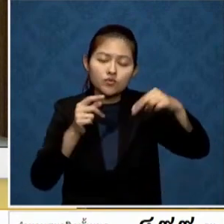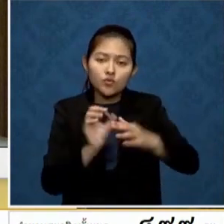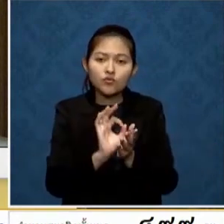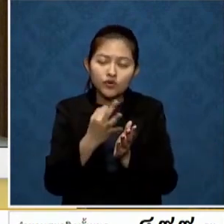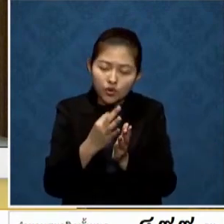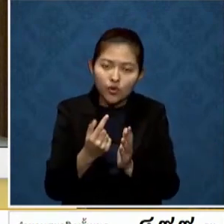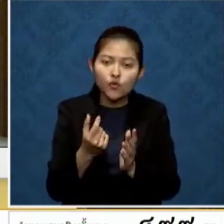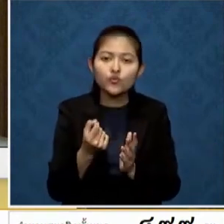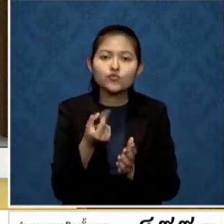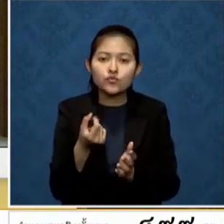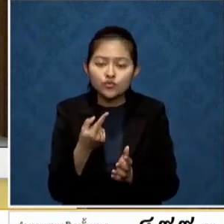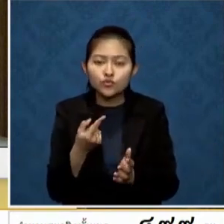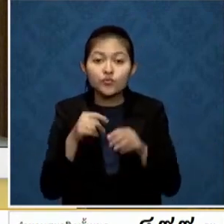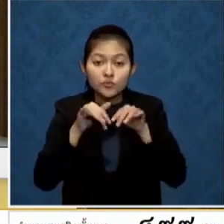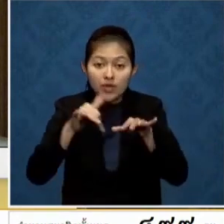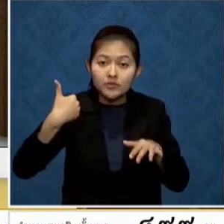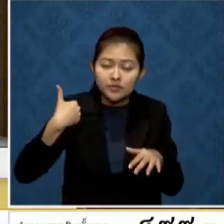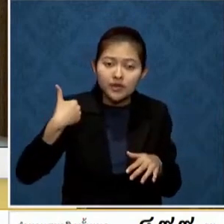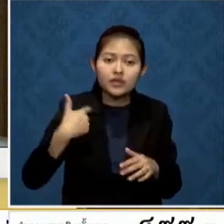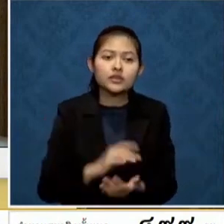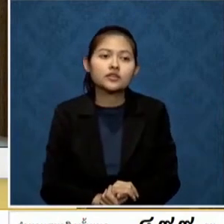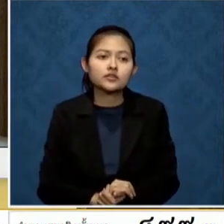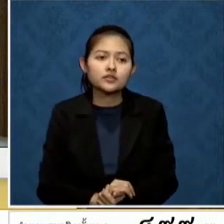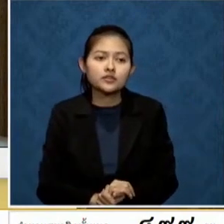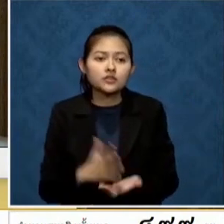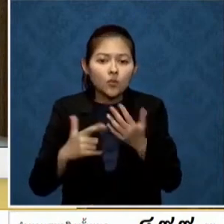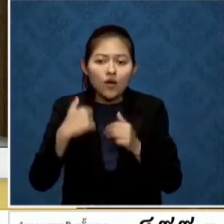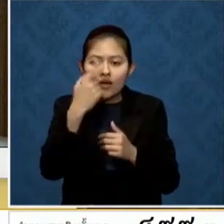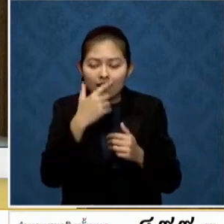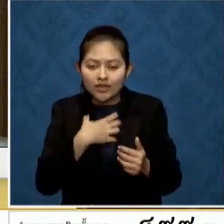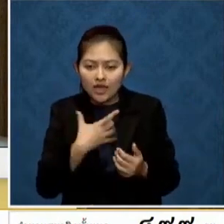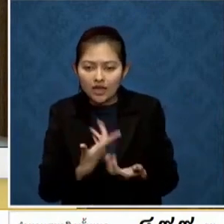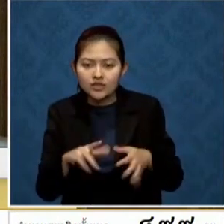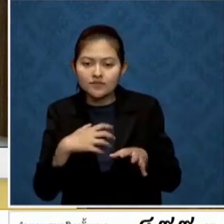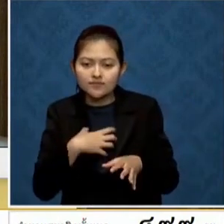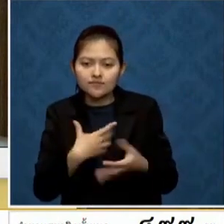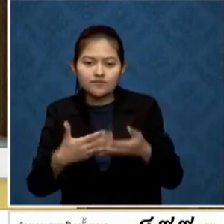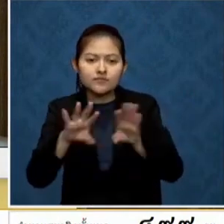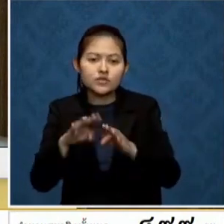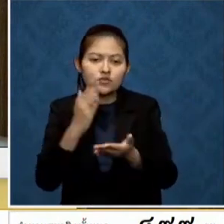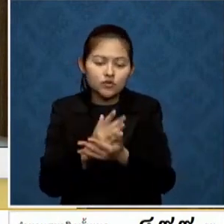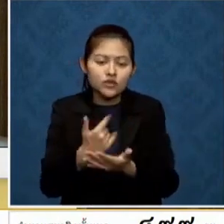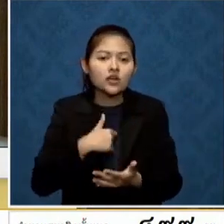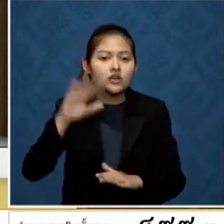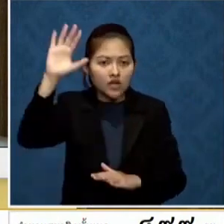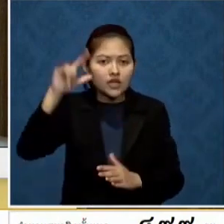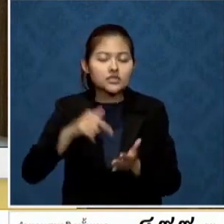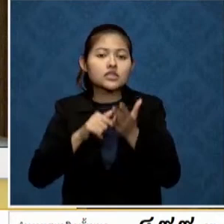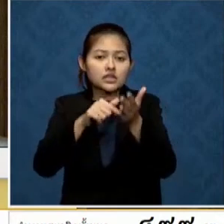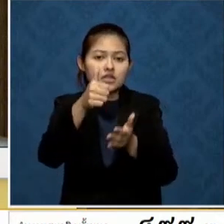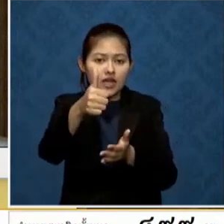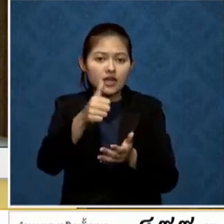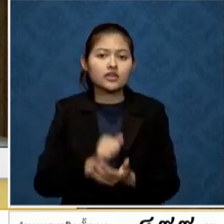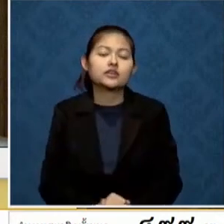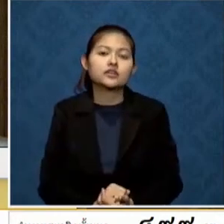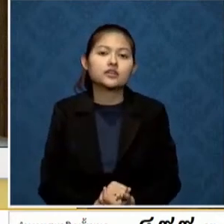เอ่อผู้ชี้แจงมีเหตุผลใดๆที่ต้องการจะให้มีการยุติการถ่ายทอดสดก็สามารถแสดงความเห็นขึ้นมาได้แลที่ประชุมก็สามารถมีมติ